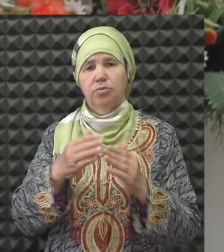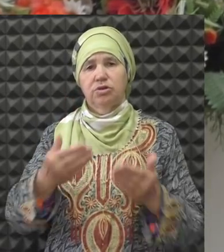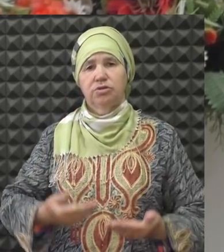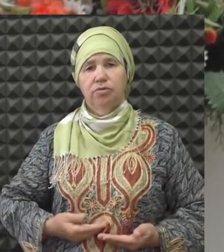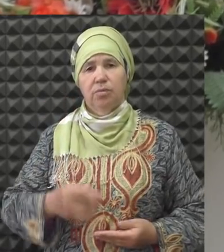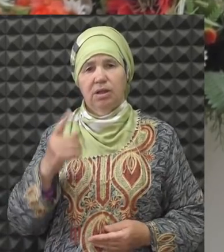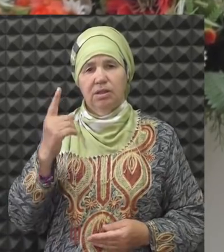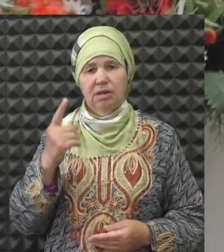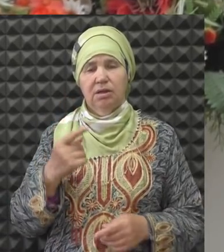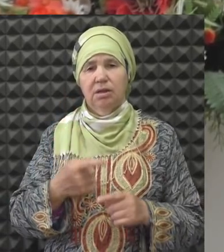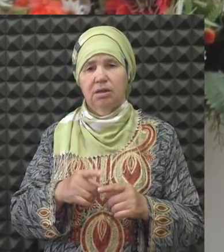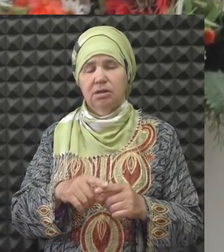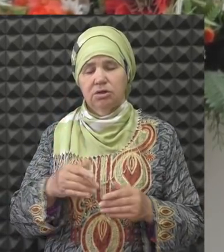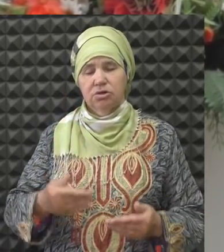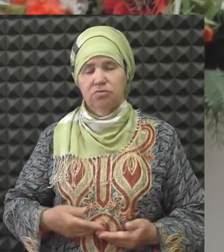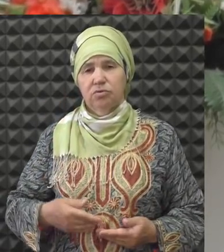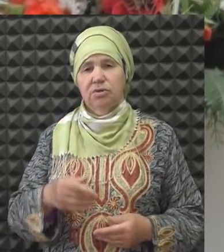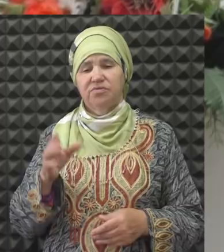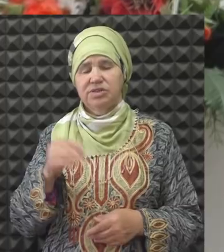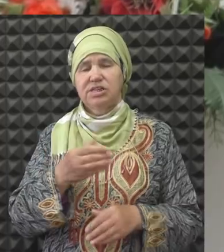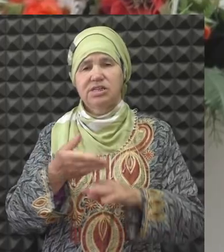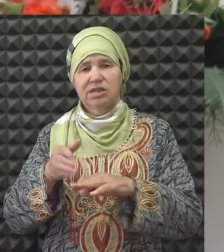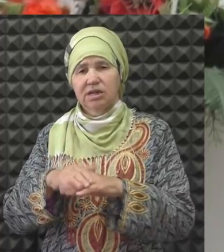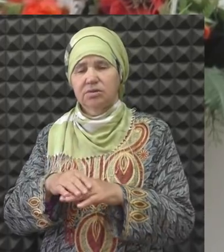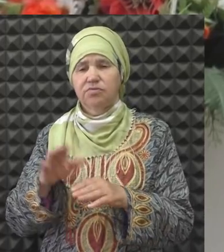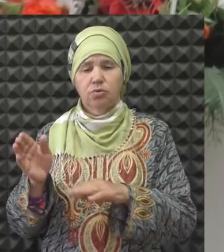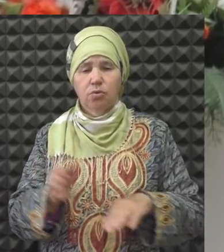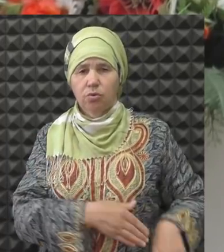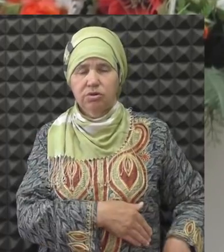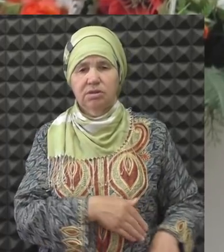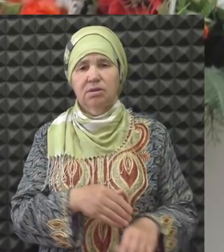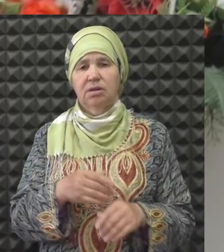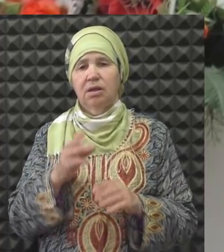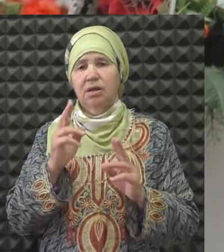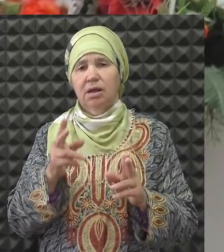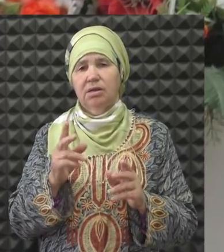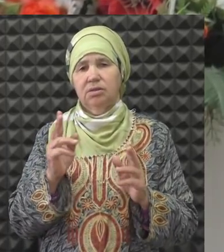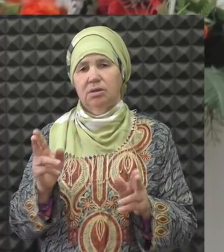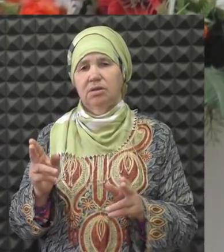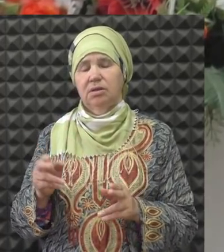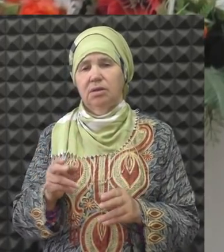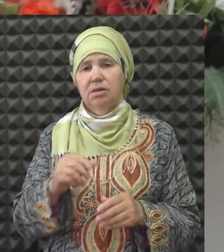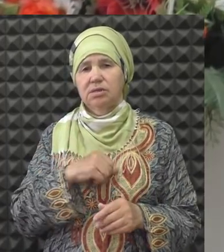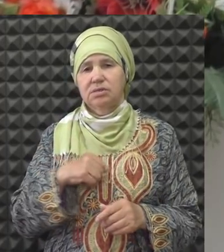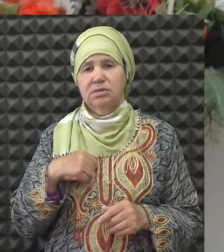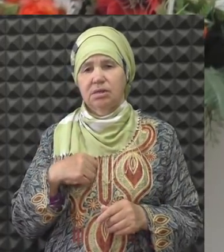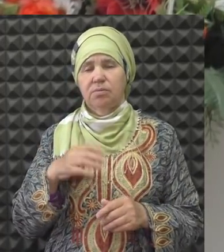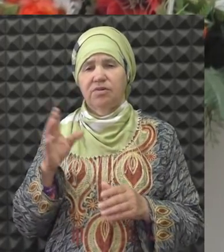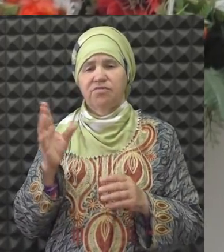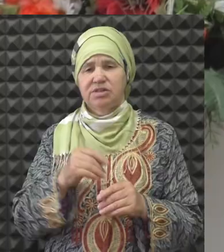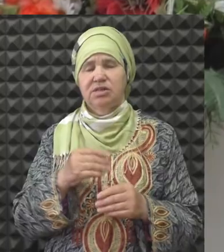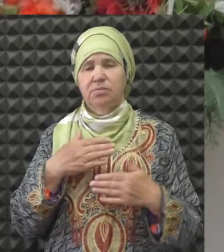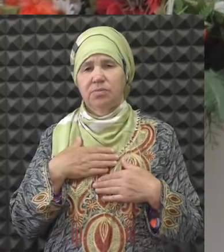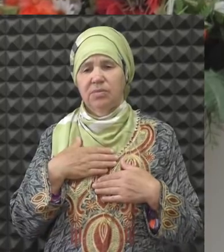Аллаха. В доме Аллаха живем, все эти тяготы снимаются, уходят. Как-то